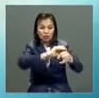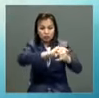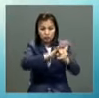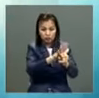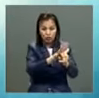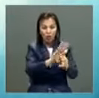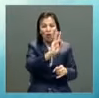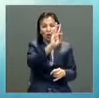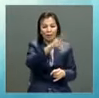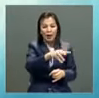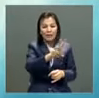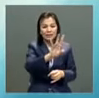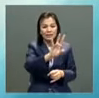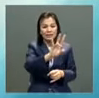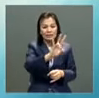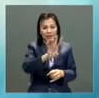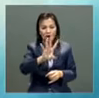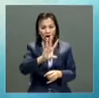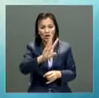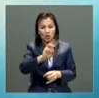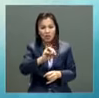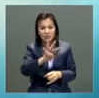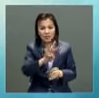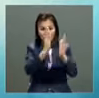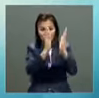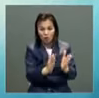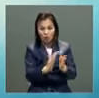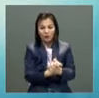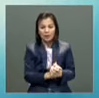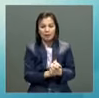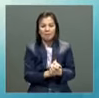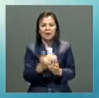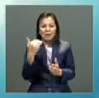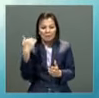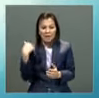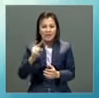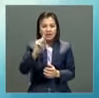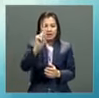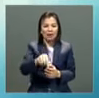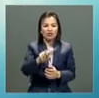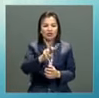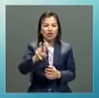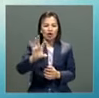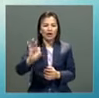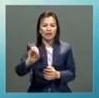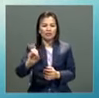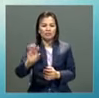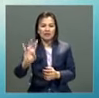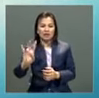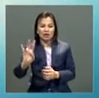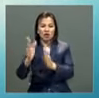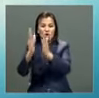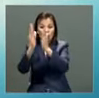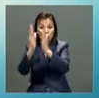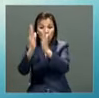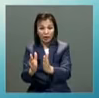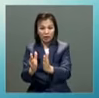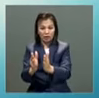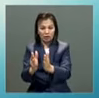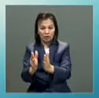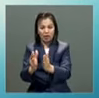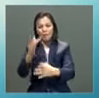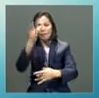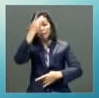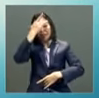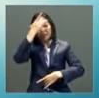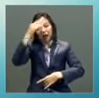วน 6,764 คนพบว่ามีเพียงแค่ 1,297 คนเท่านั้นที่มีอาการป่